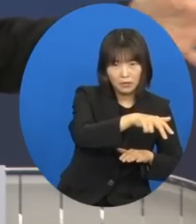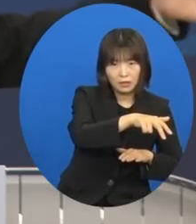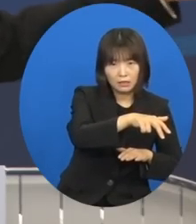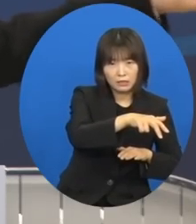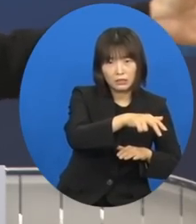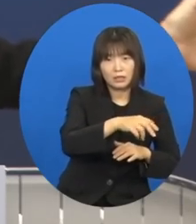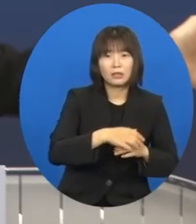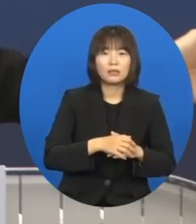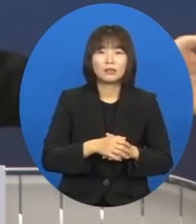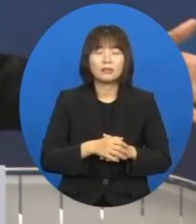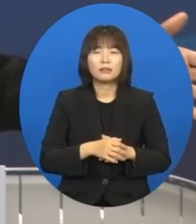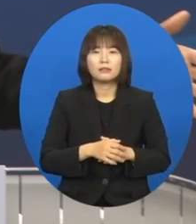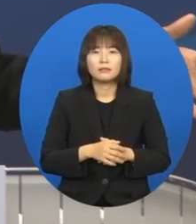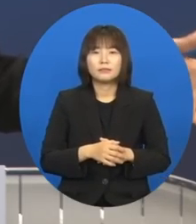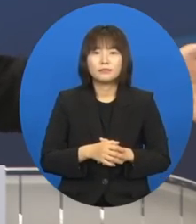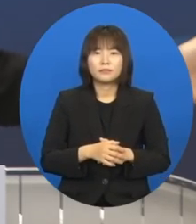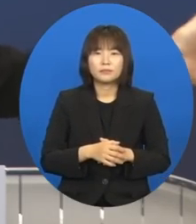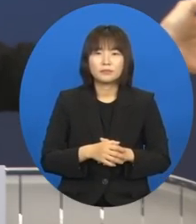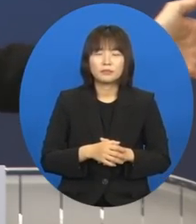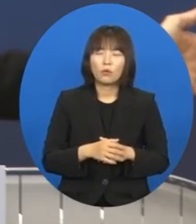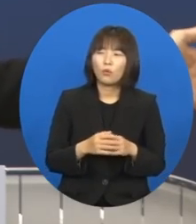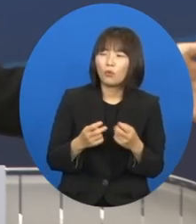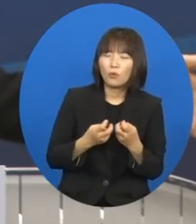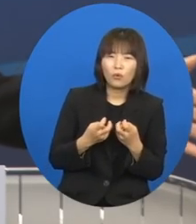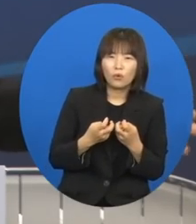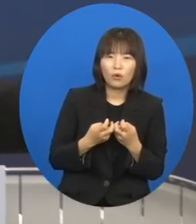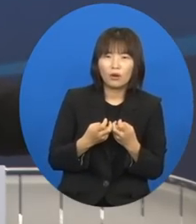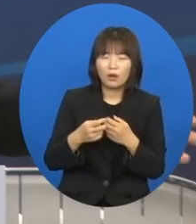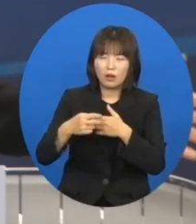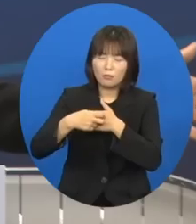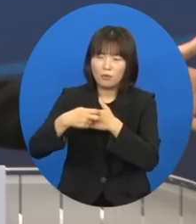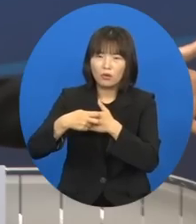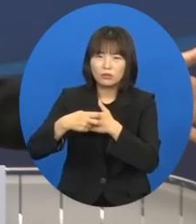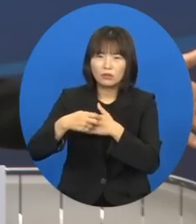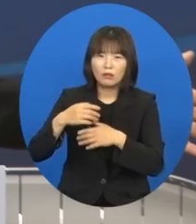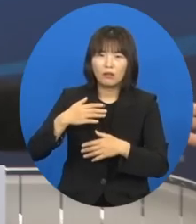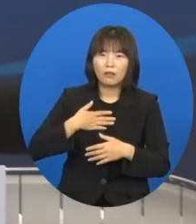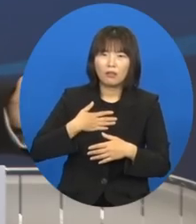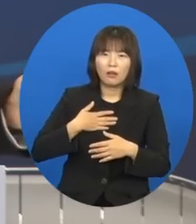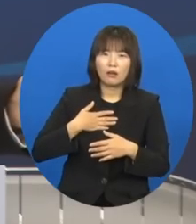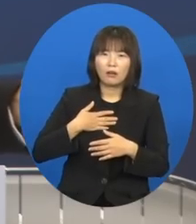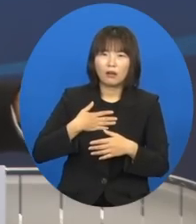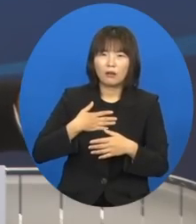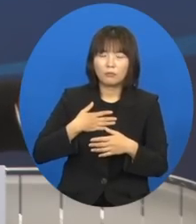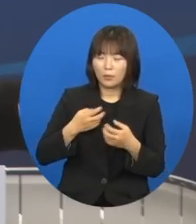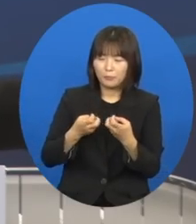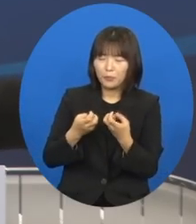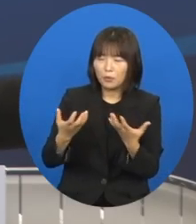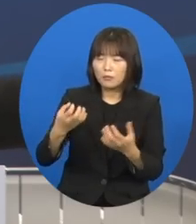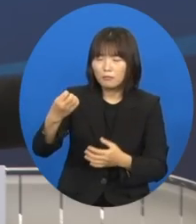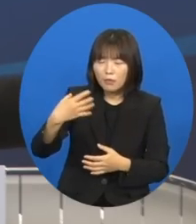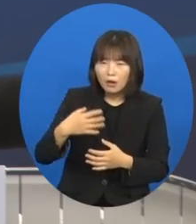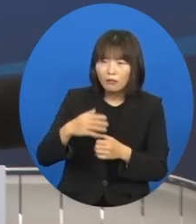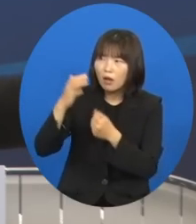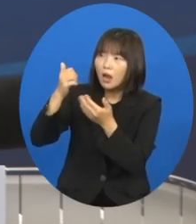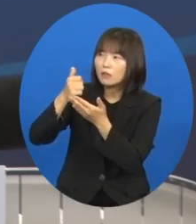어떡하나 병원에서도 가망이 없다 그러고 기도해도 하나님 날 안 만나주는데 난 출구가 없구나.